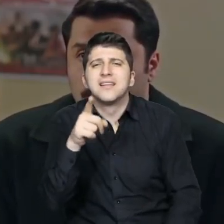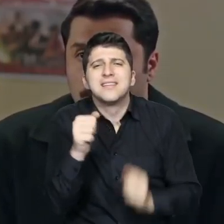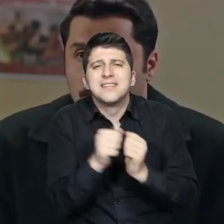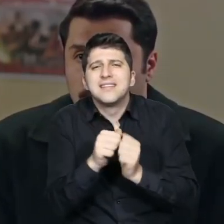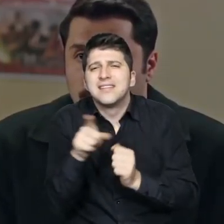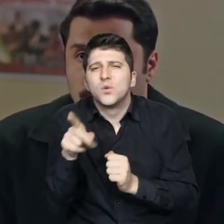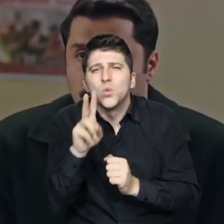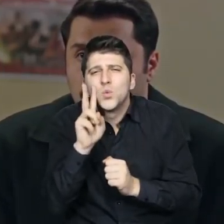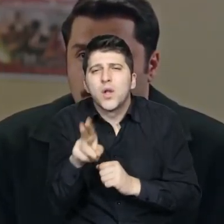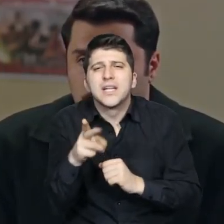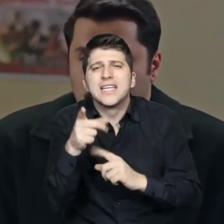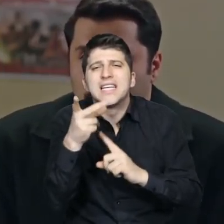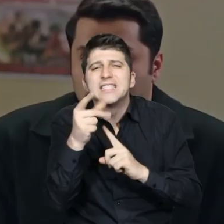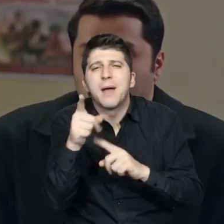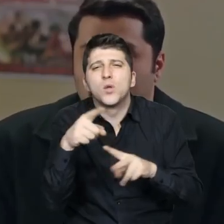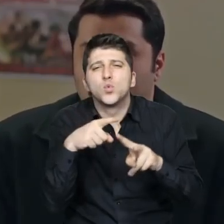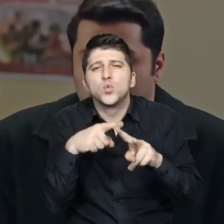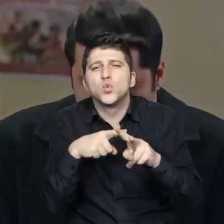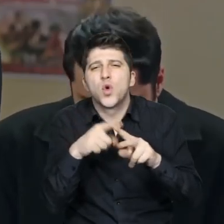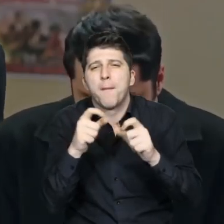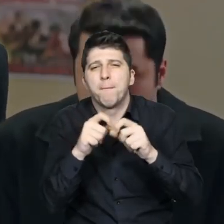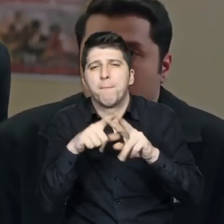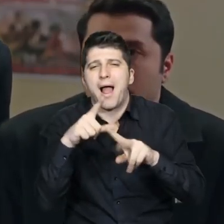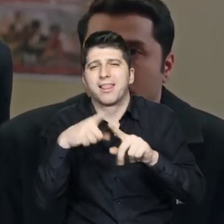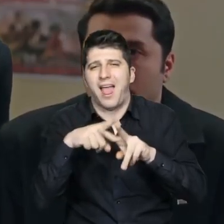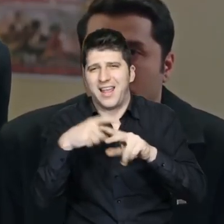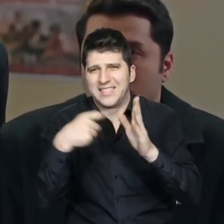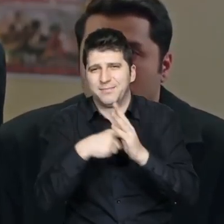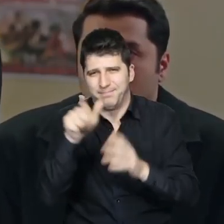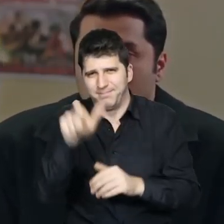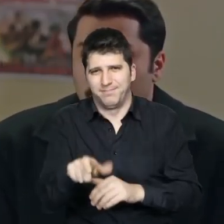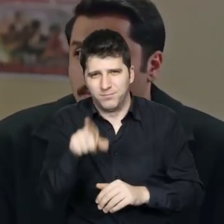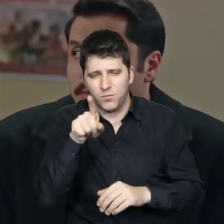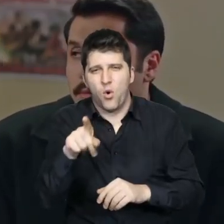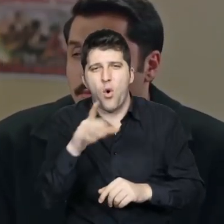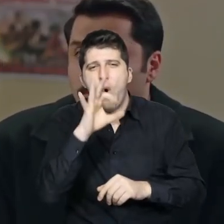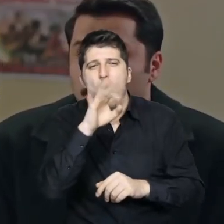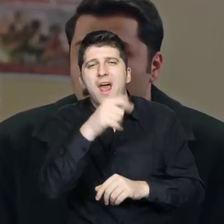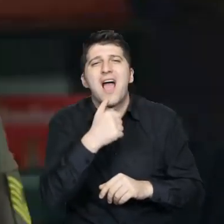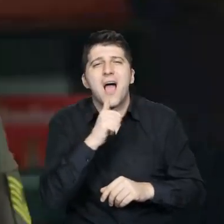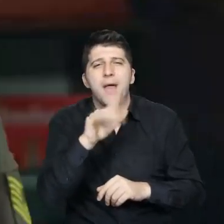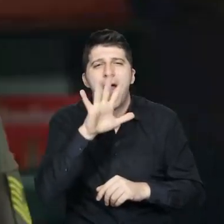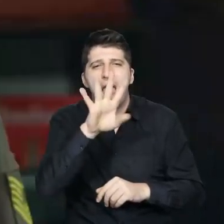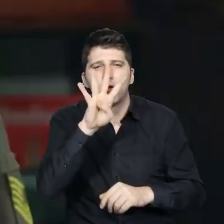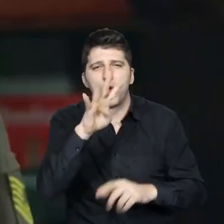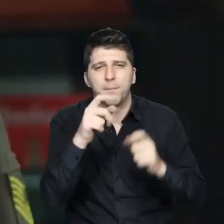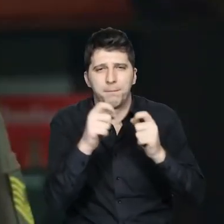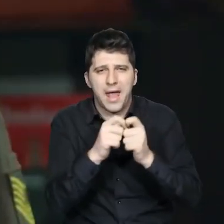görmüş olduğunuz İsmail Küçükbalta denilen şahıs... Oral abisinin